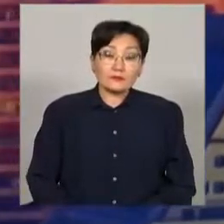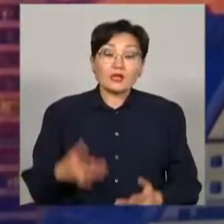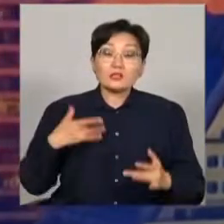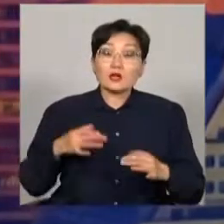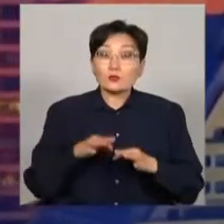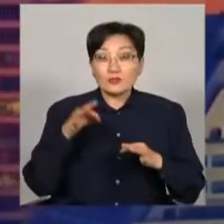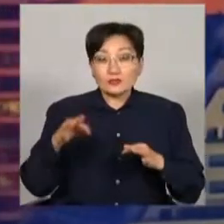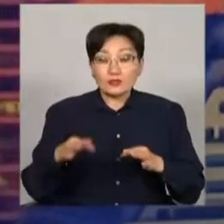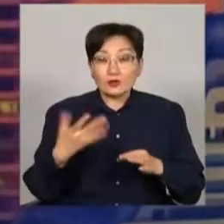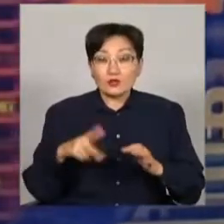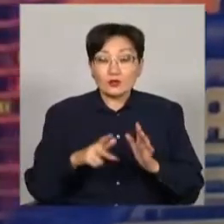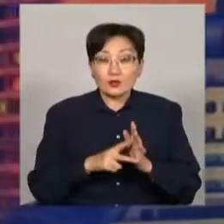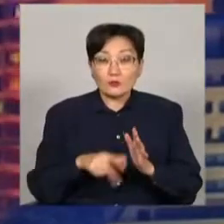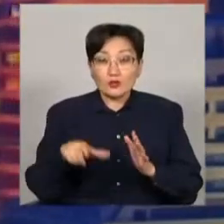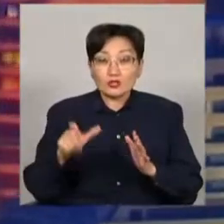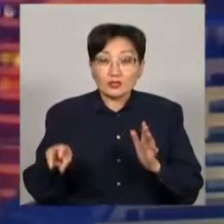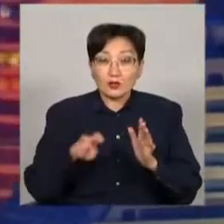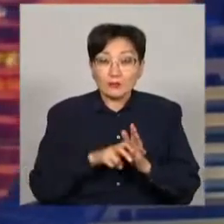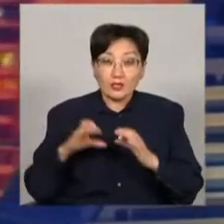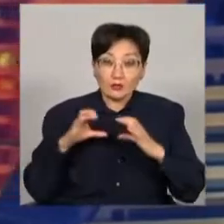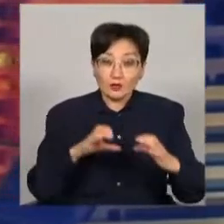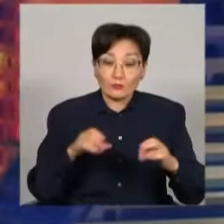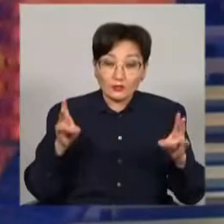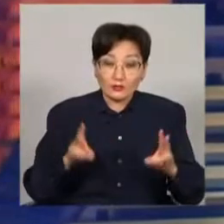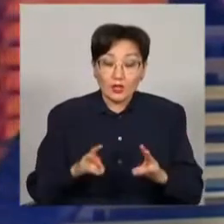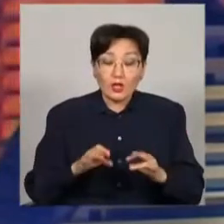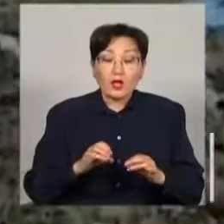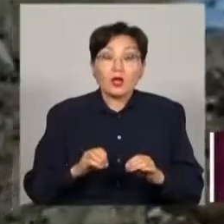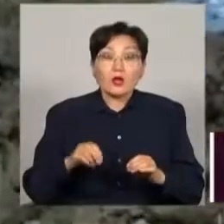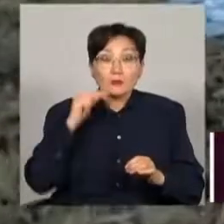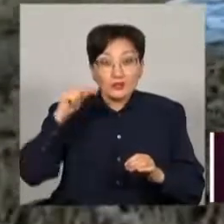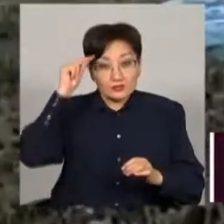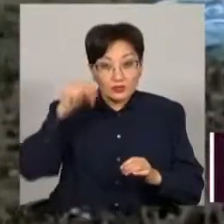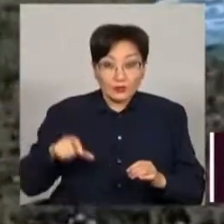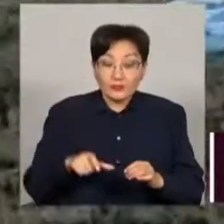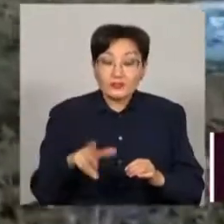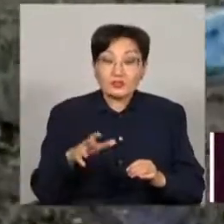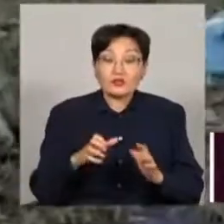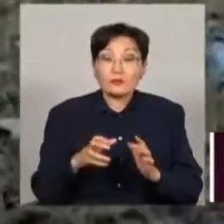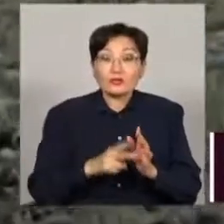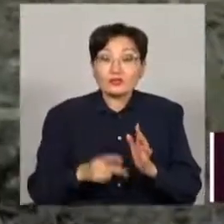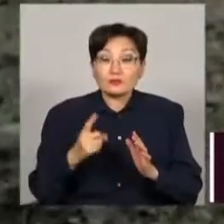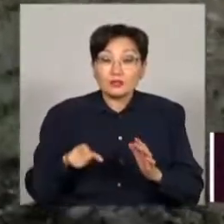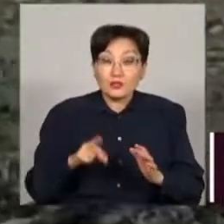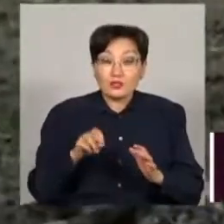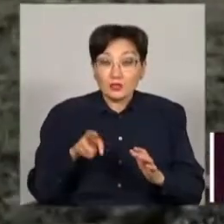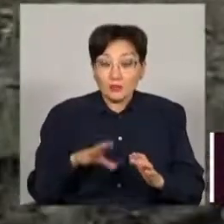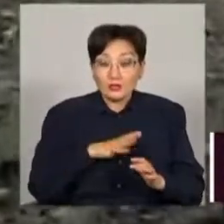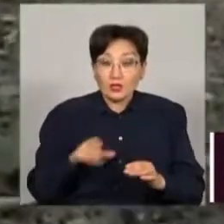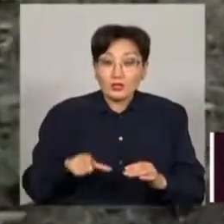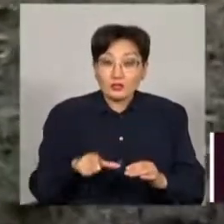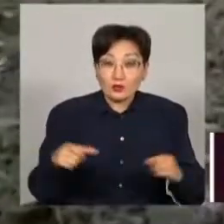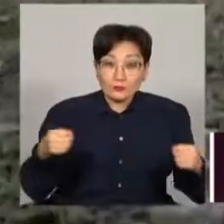Жамбыл облысында 53 адам мінген автобус апатқа ұшырады. Батыс Еуропа батыс Қытай тас жолының 571-ші шақырымында болған жол